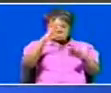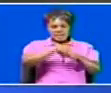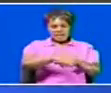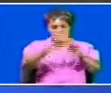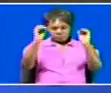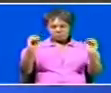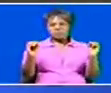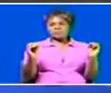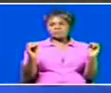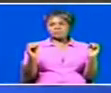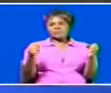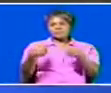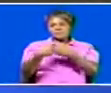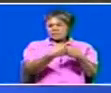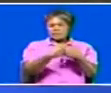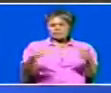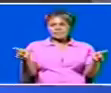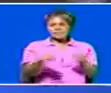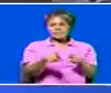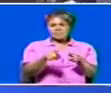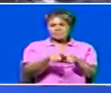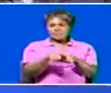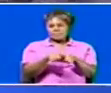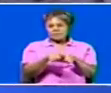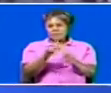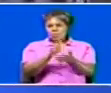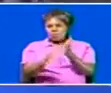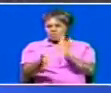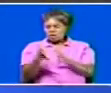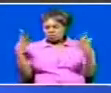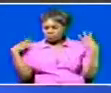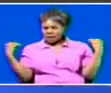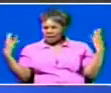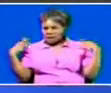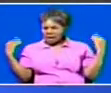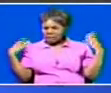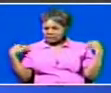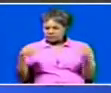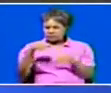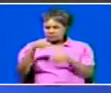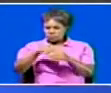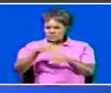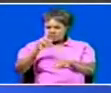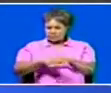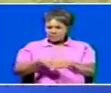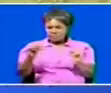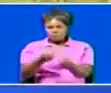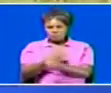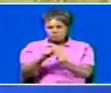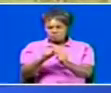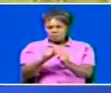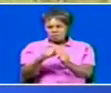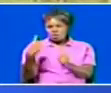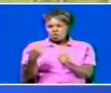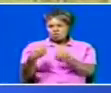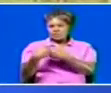kupata. Unajua kuna challenges pia ya conventional. Bila kufanya mazoezi kwa muda mzuri, hautafanya vizuri. The only